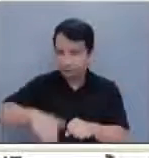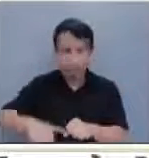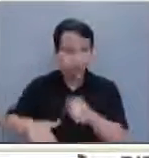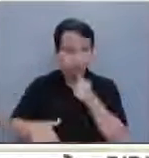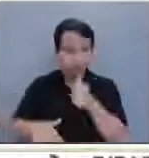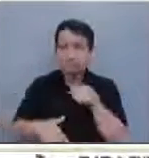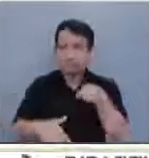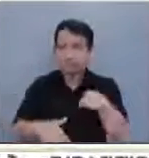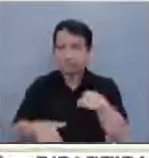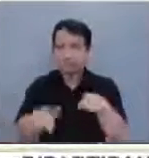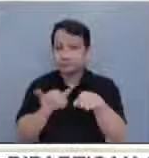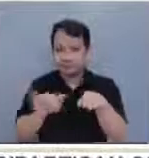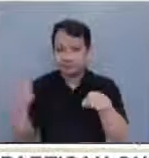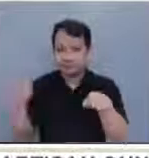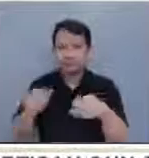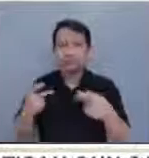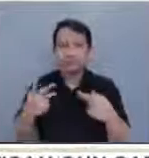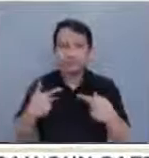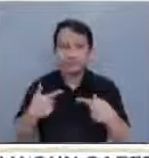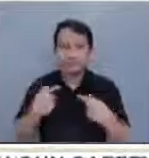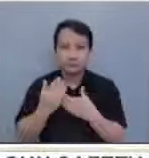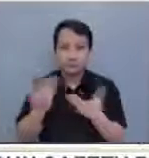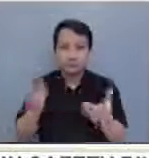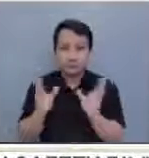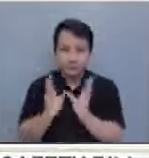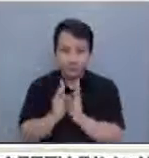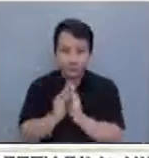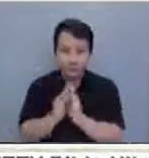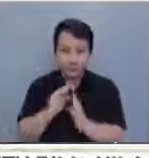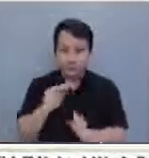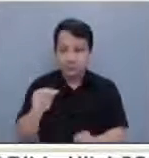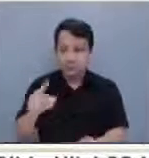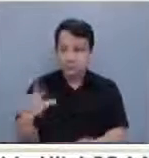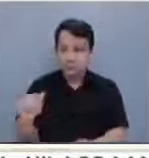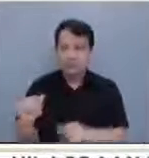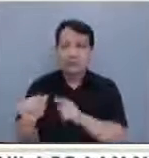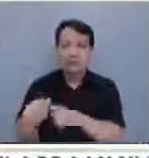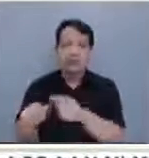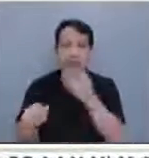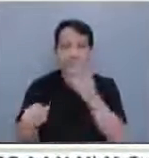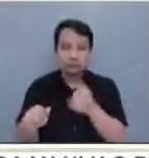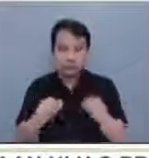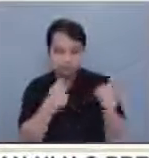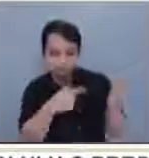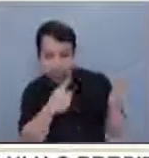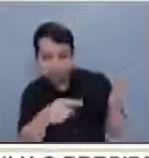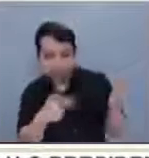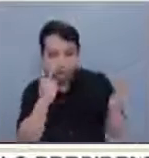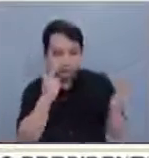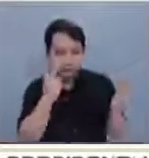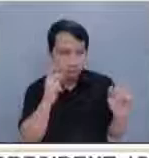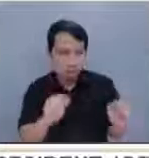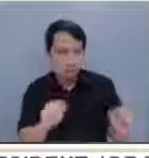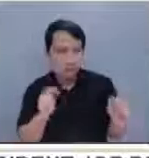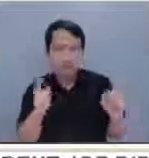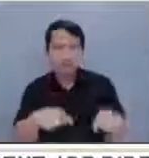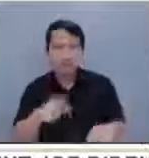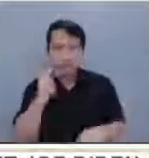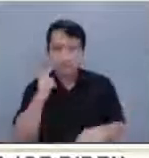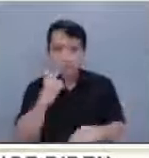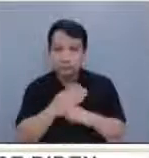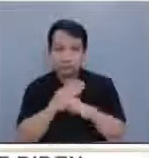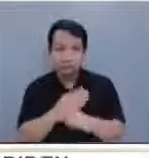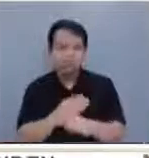din, magkakaroon naman ng pagpupulong ang MMDA para tingnan kung ano pa ang pwede nalang gawin para maiwasan